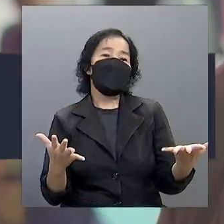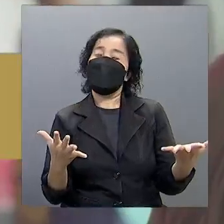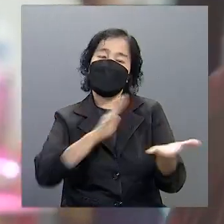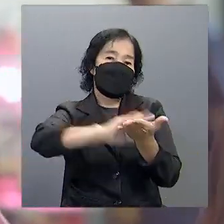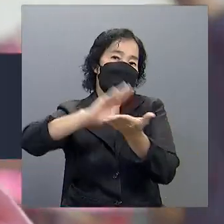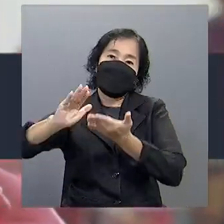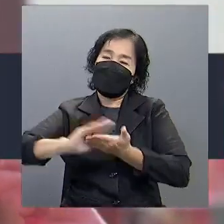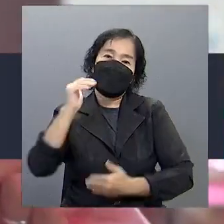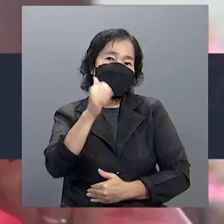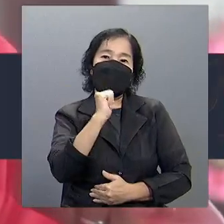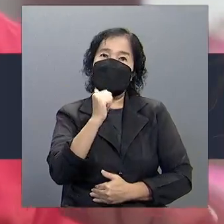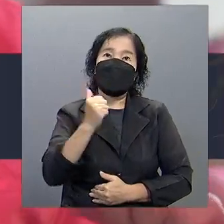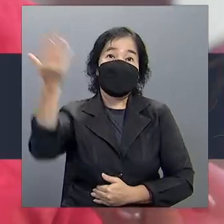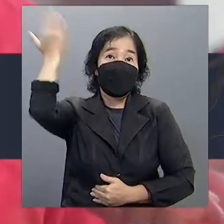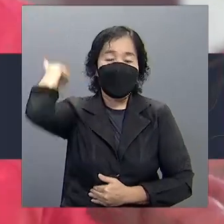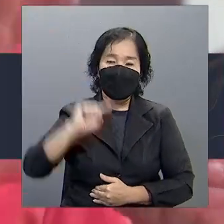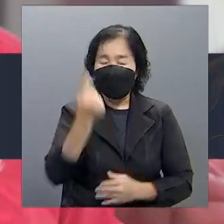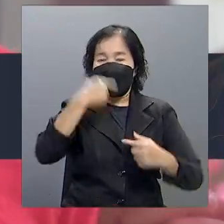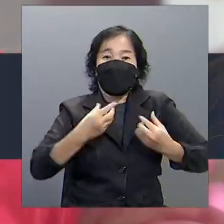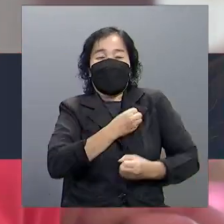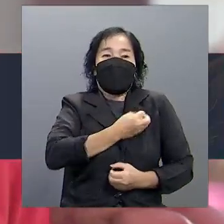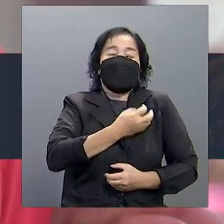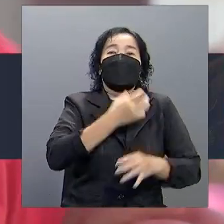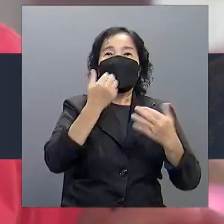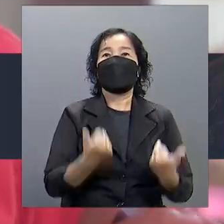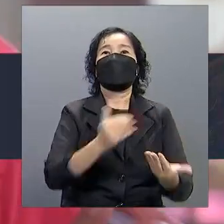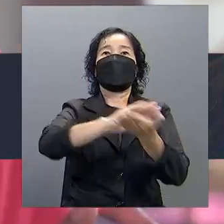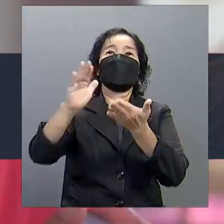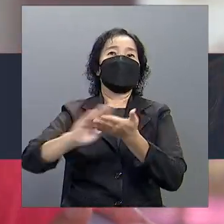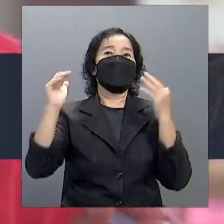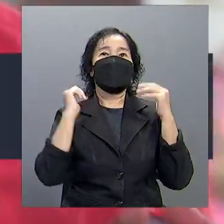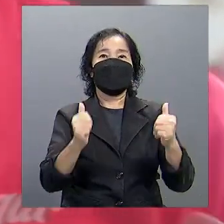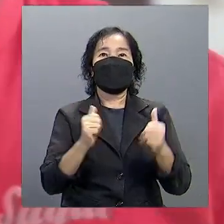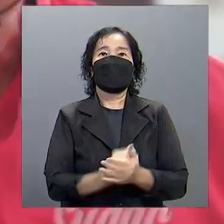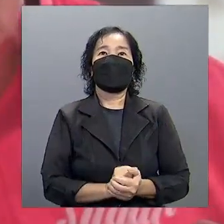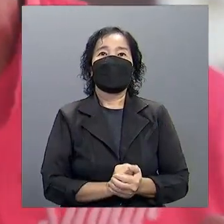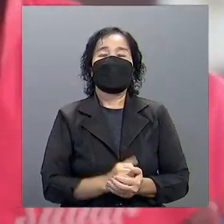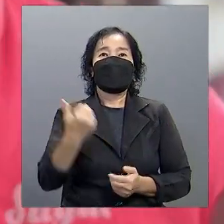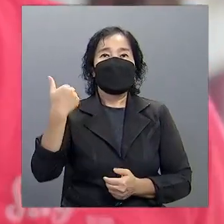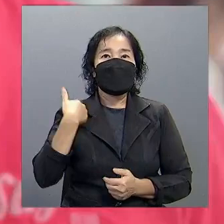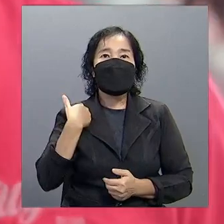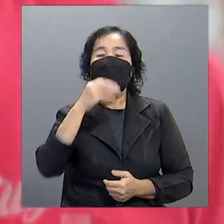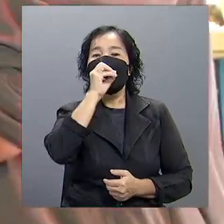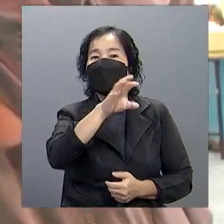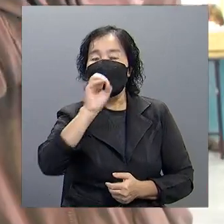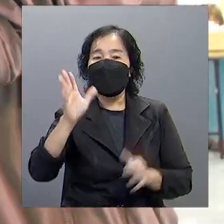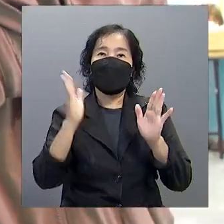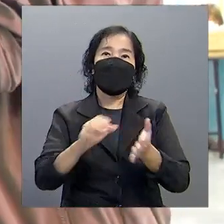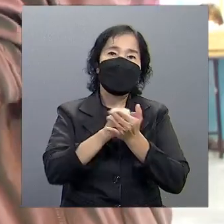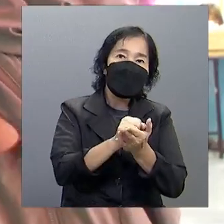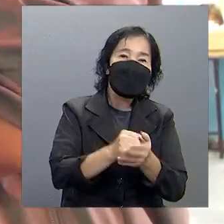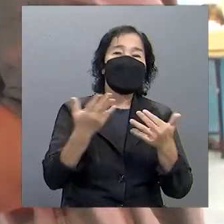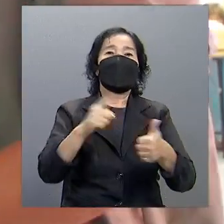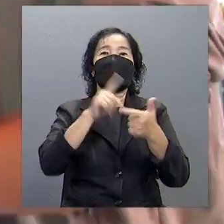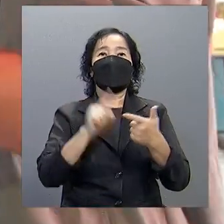ชายผิวสีเราจะเน้นเป็นพิเศษจะดูรูปลักษณ์คือเขามีตุ่มเป็นผื่นอะไรไหมอย่างนี้ครับ พี่คือพี่เจ